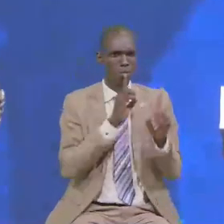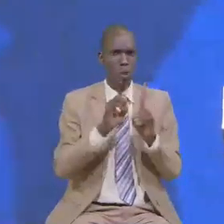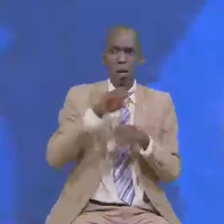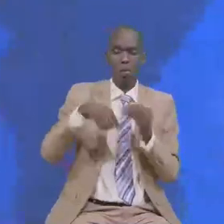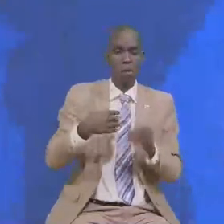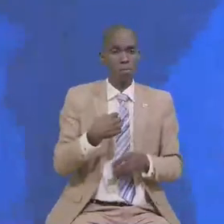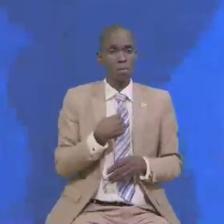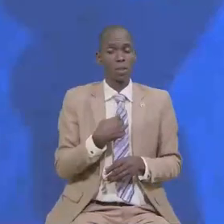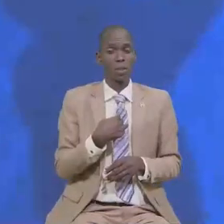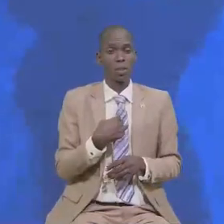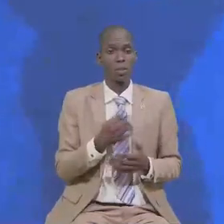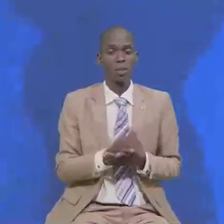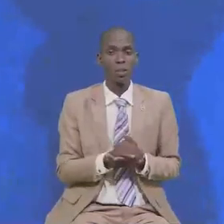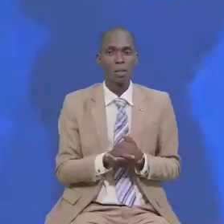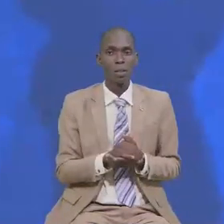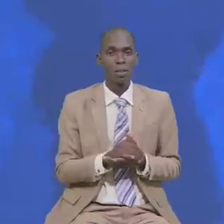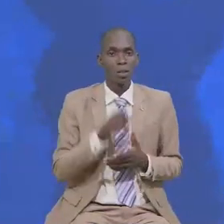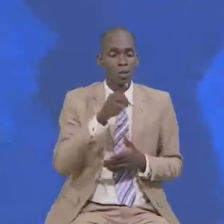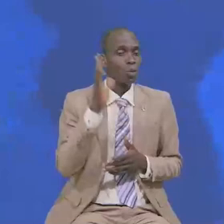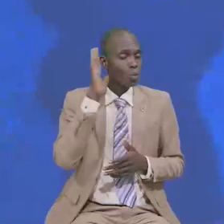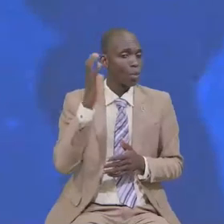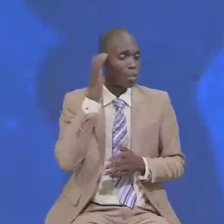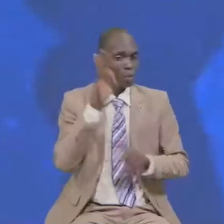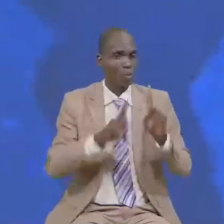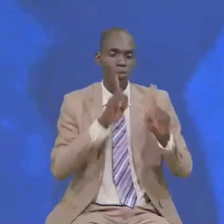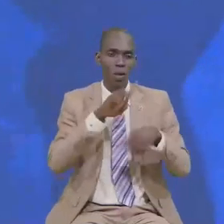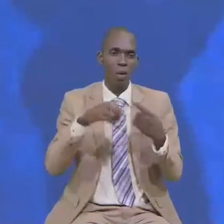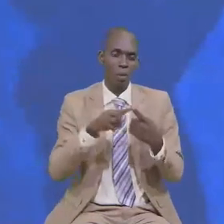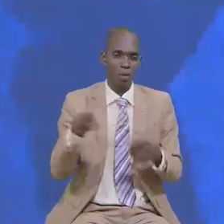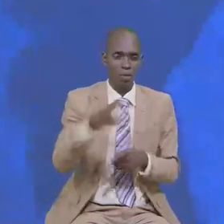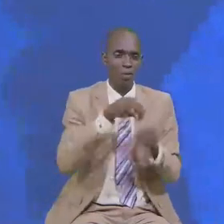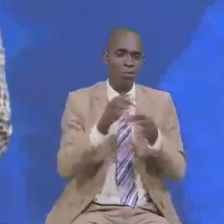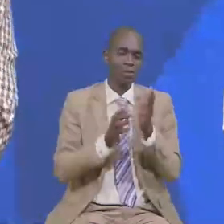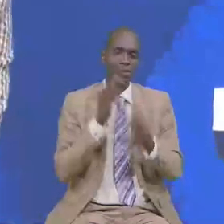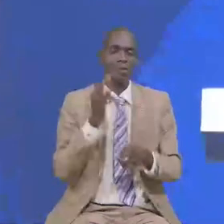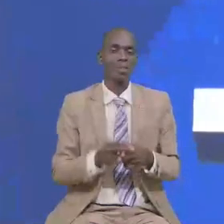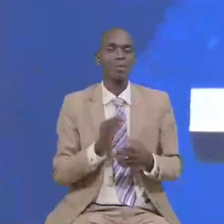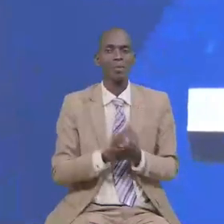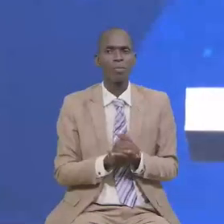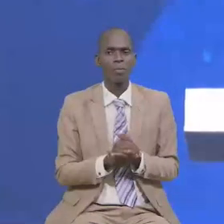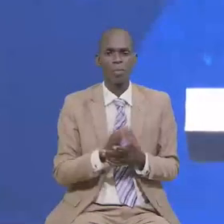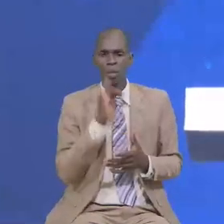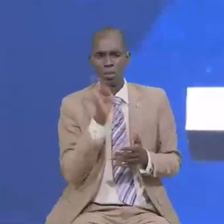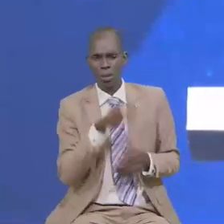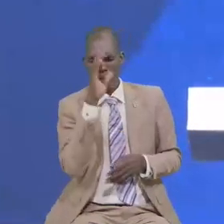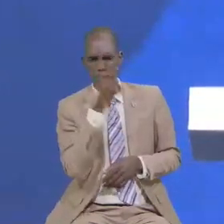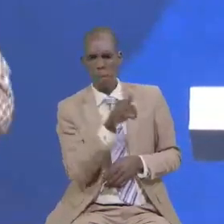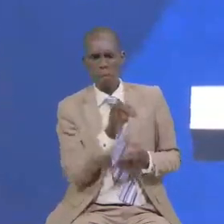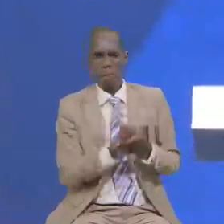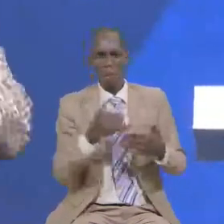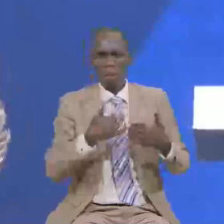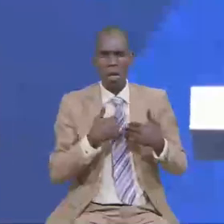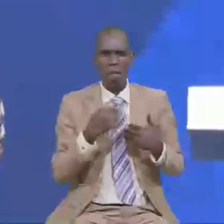lui. Vous allez les entendre parler de toi. Est-ce lui